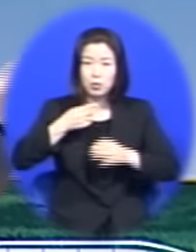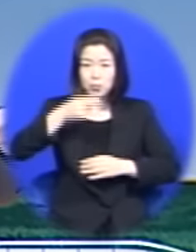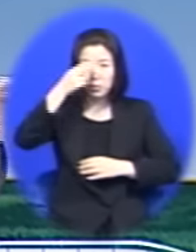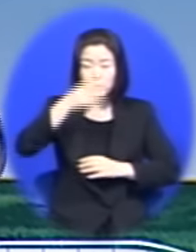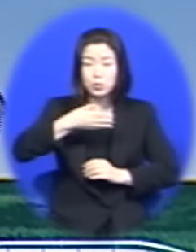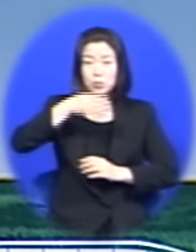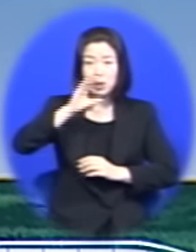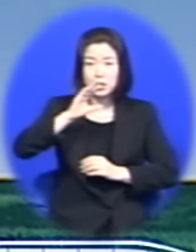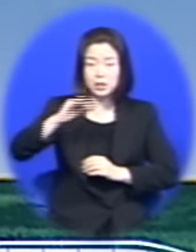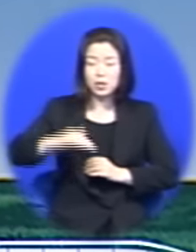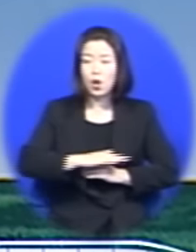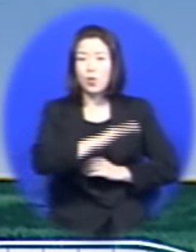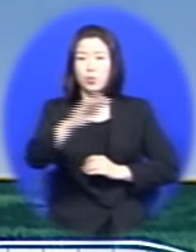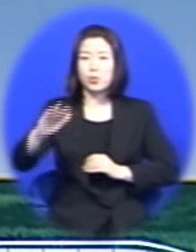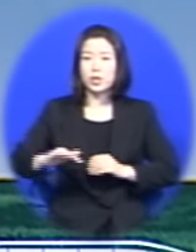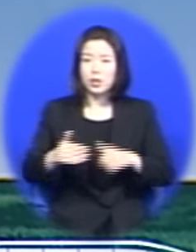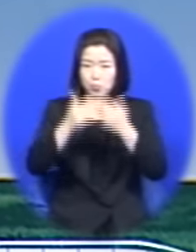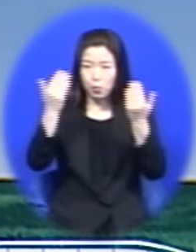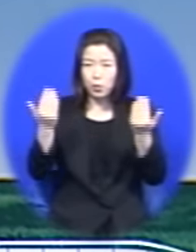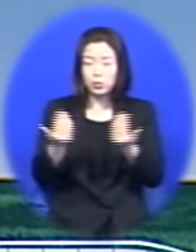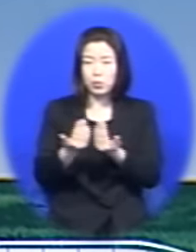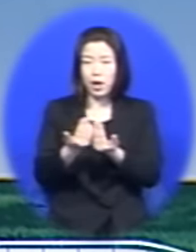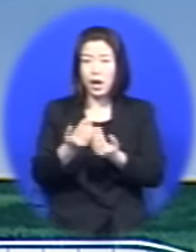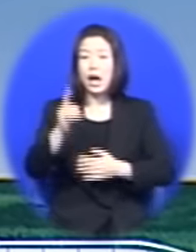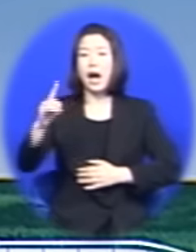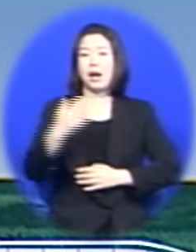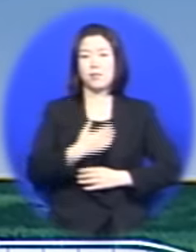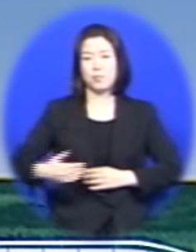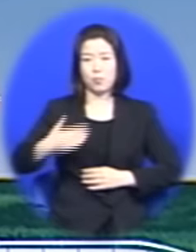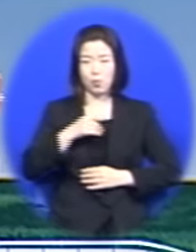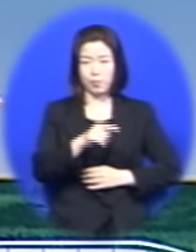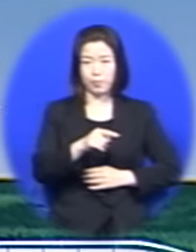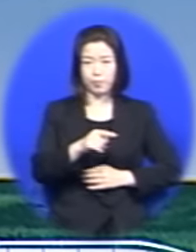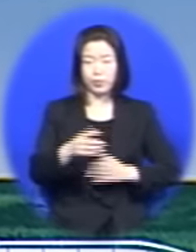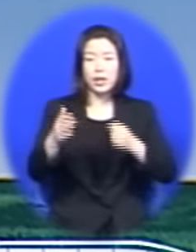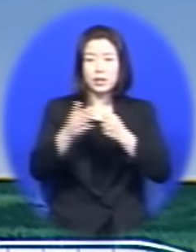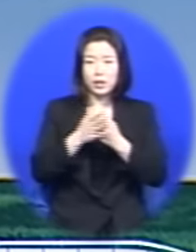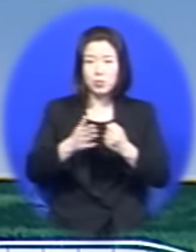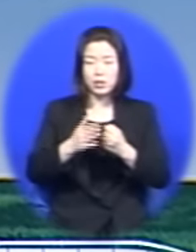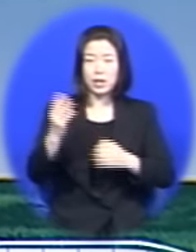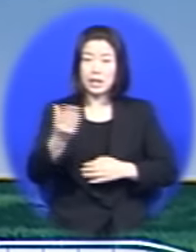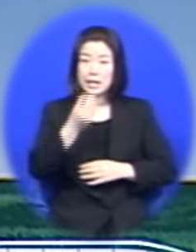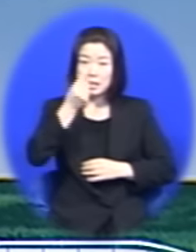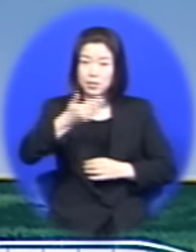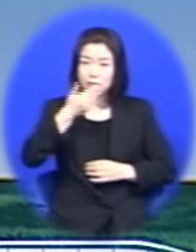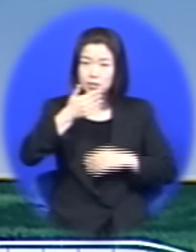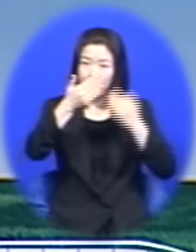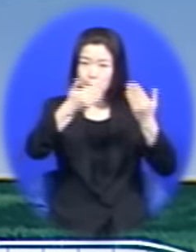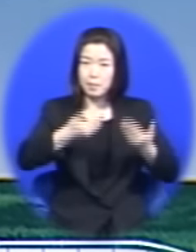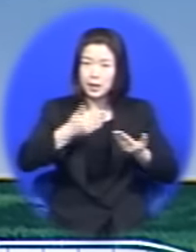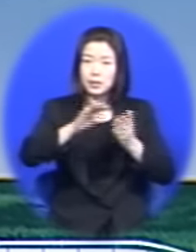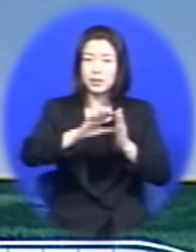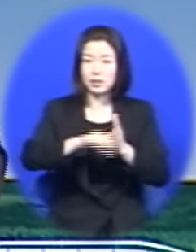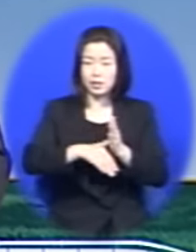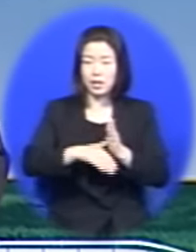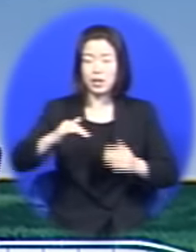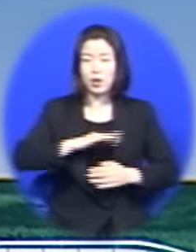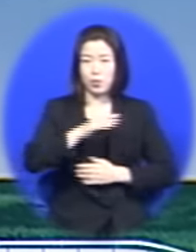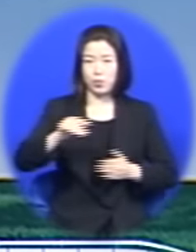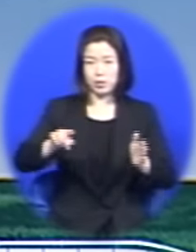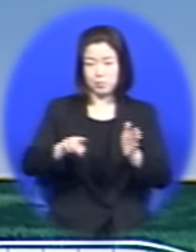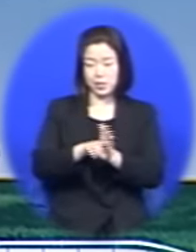우리 모두가 다 한 몸이라는 거죠. 그러므로 여러분, 성찬 받으실 때 우리